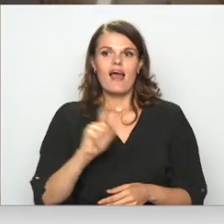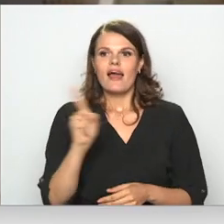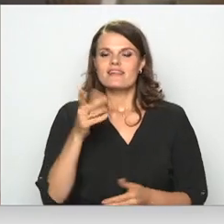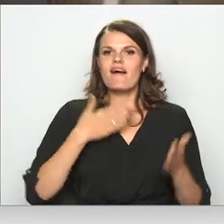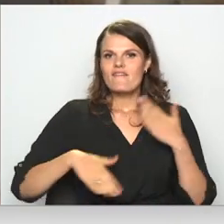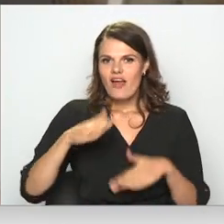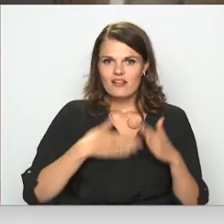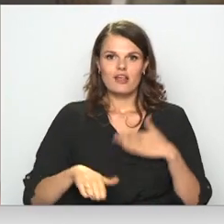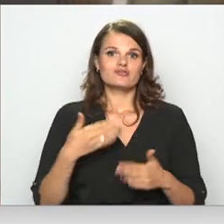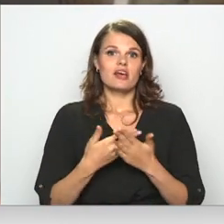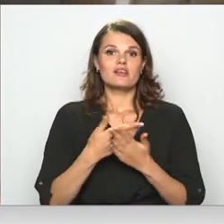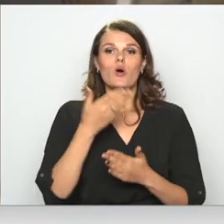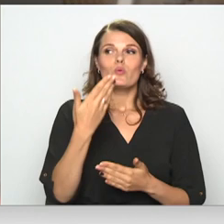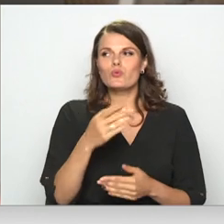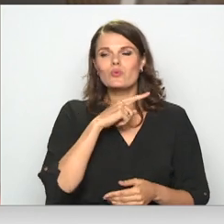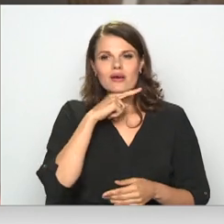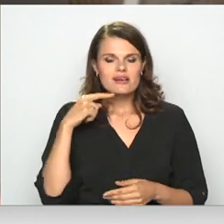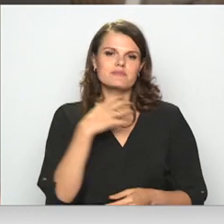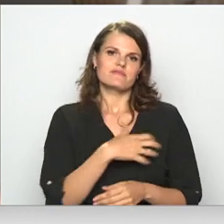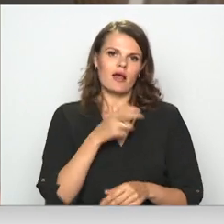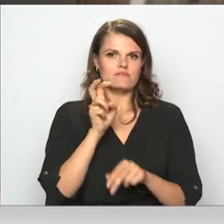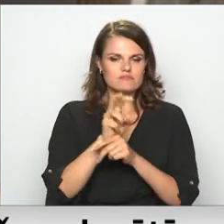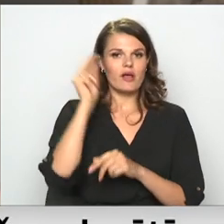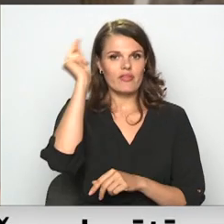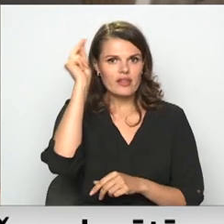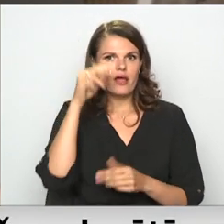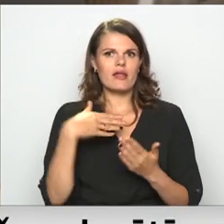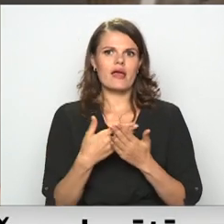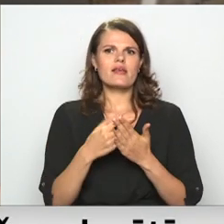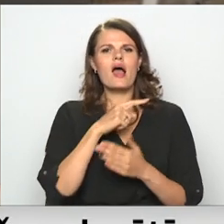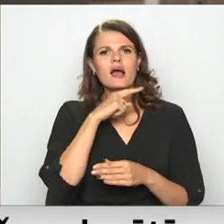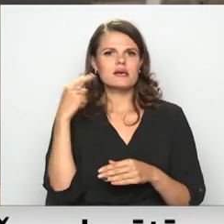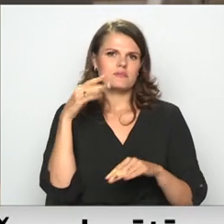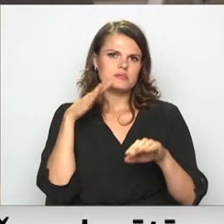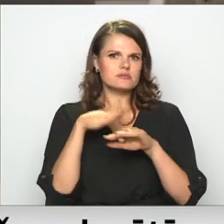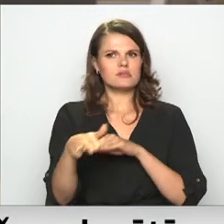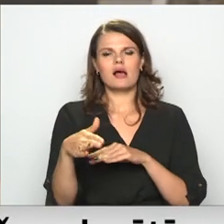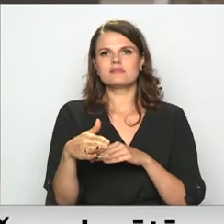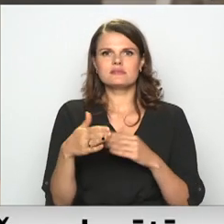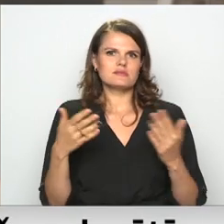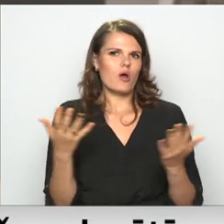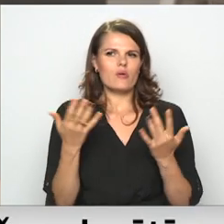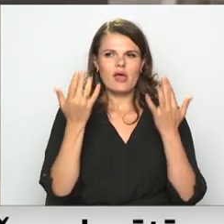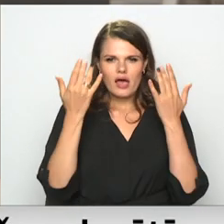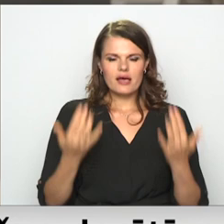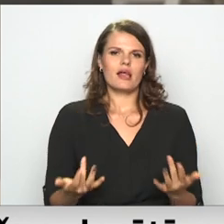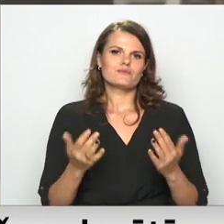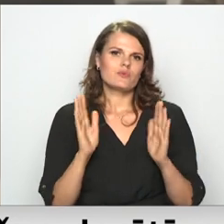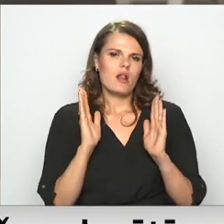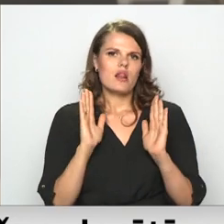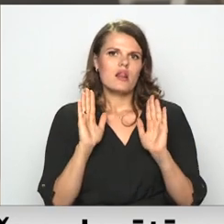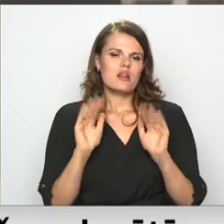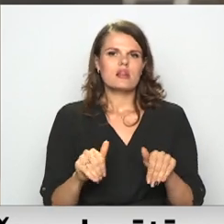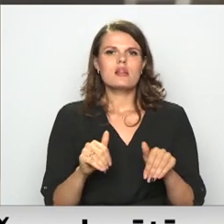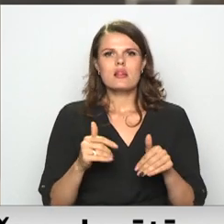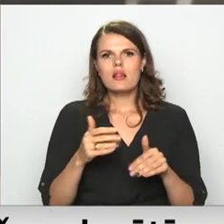tu gribi, tev vajag celties un iet uz treniņu. Ja tu gribi sasniegt kaut kādus rezultātus, lai